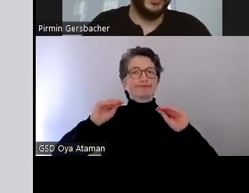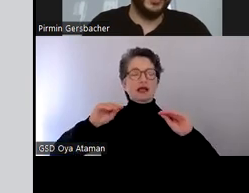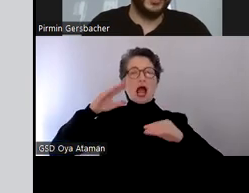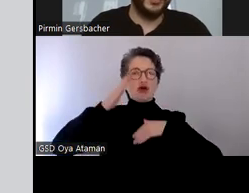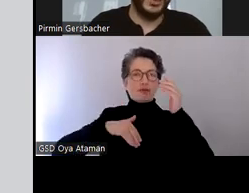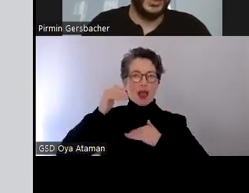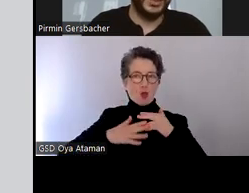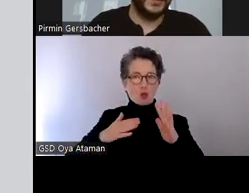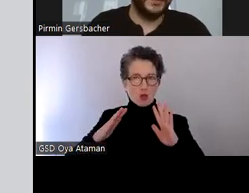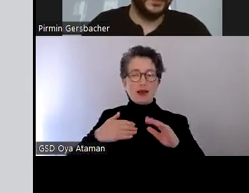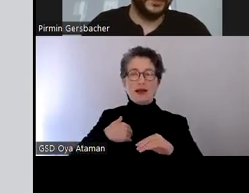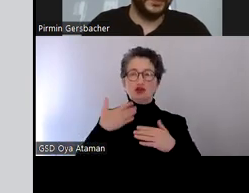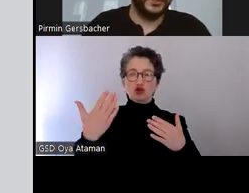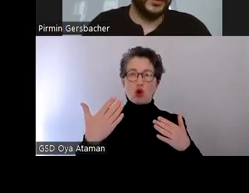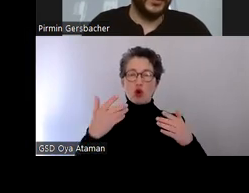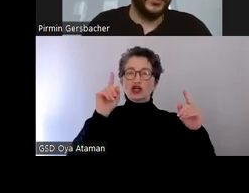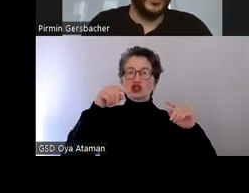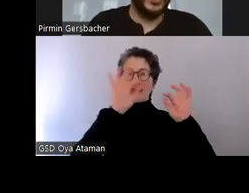Checkpunkt.